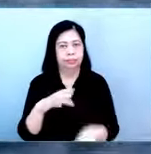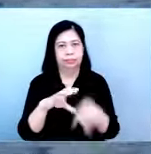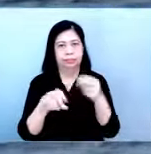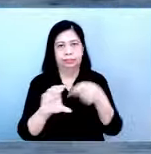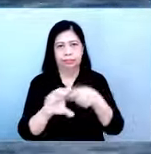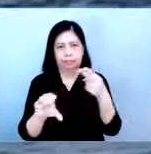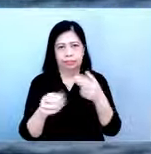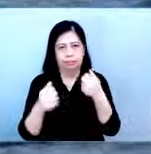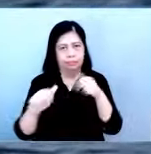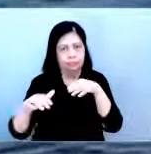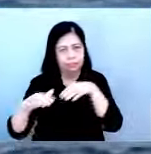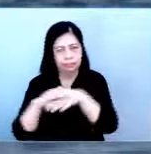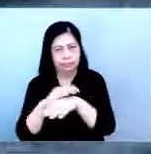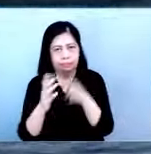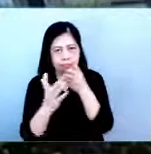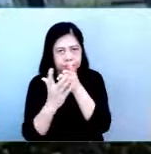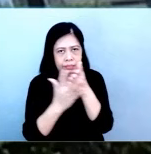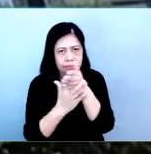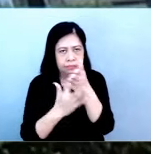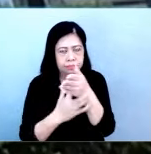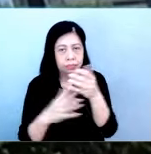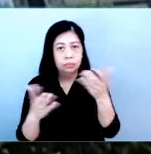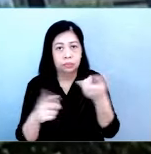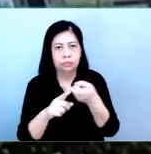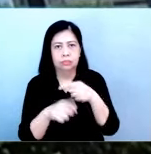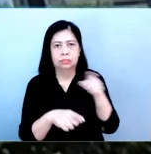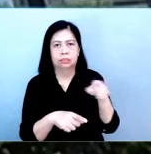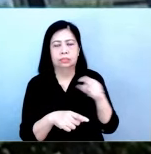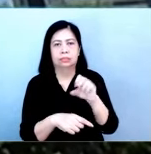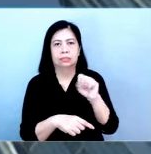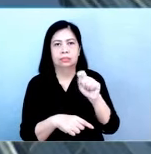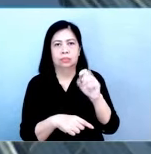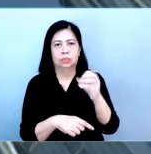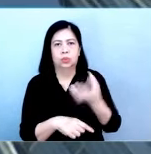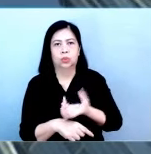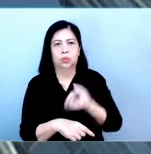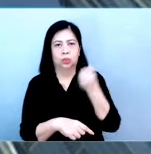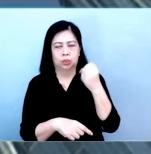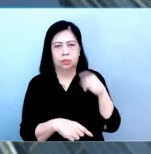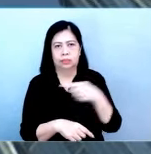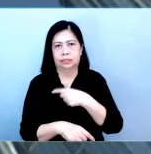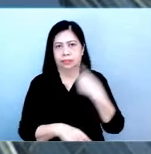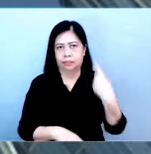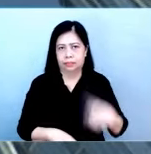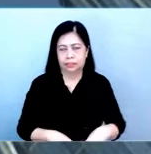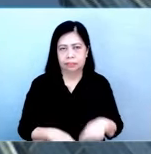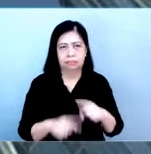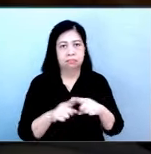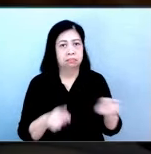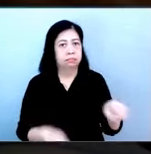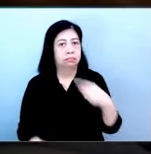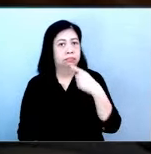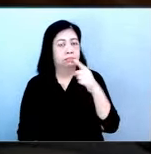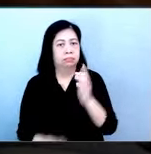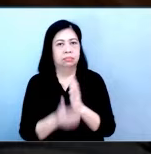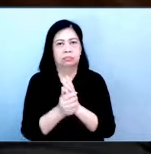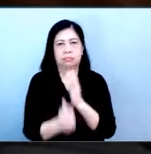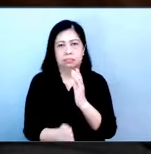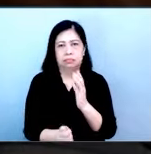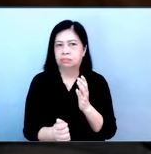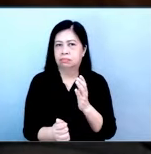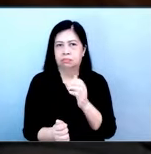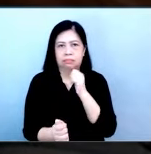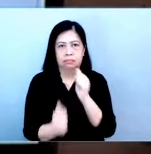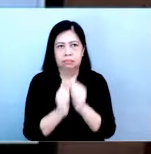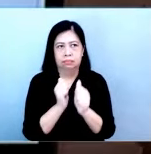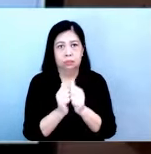attack. Na-trace ang lokasyon ng hackers sa isang state-owned telecom company sa China. Pero sabi ng isang eksperto, hindi ibig sabihin